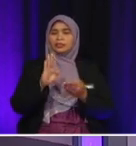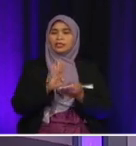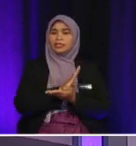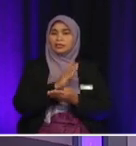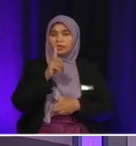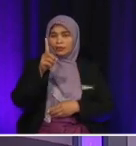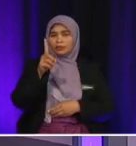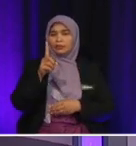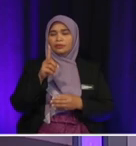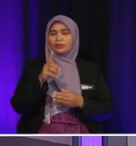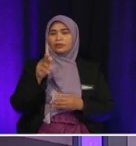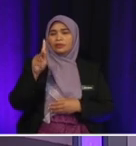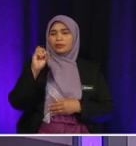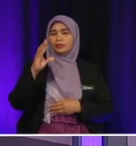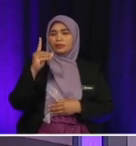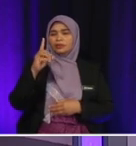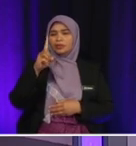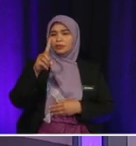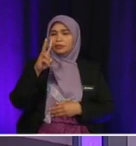sat kod